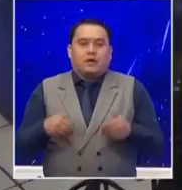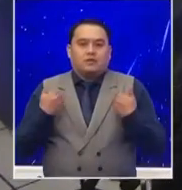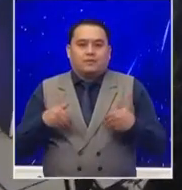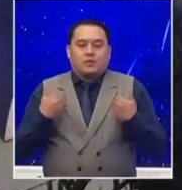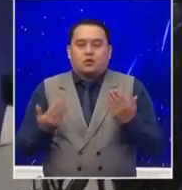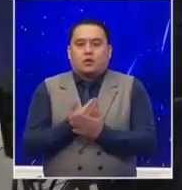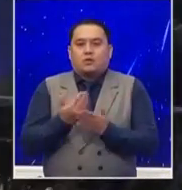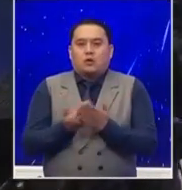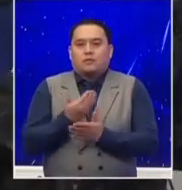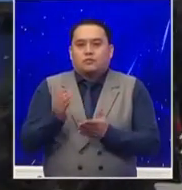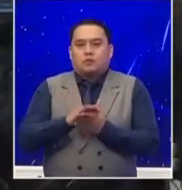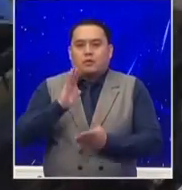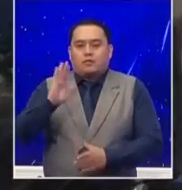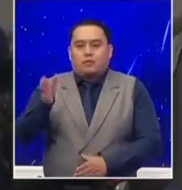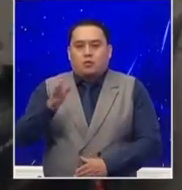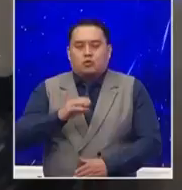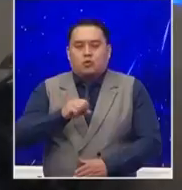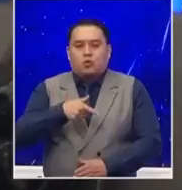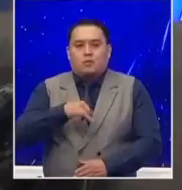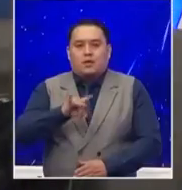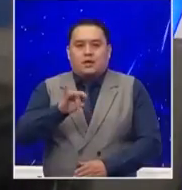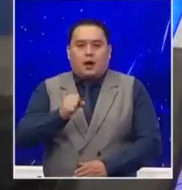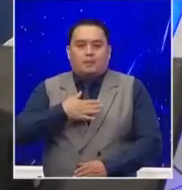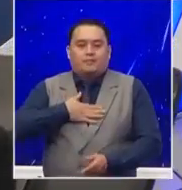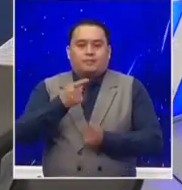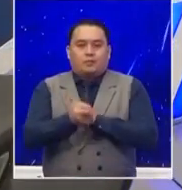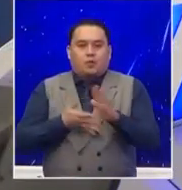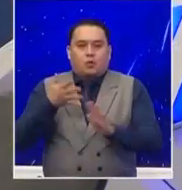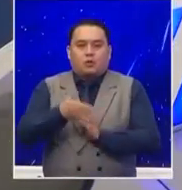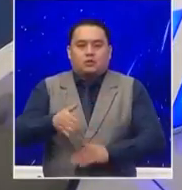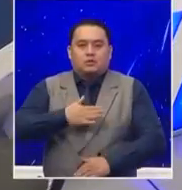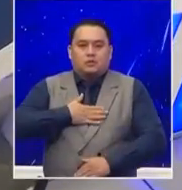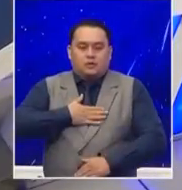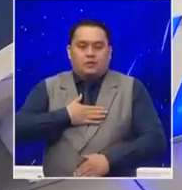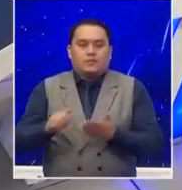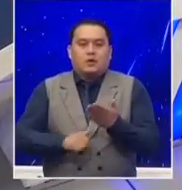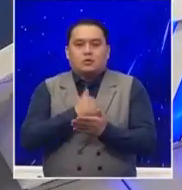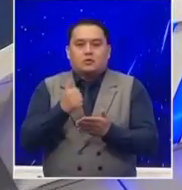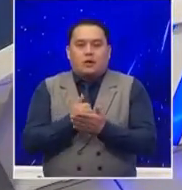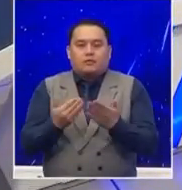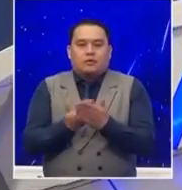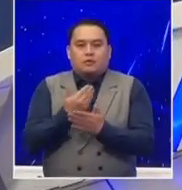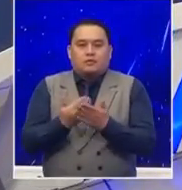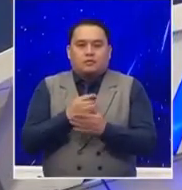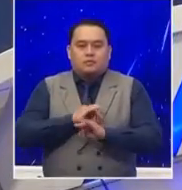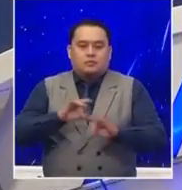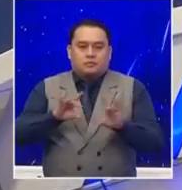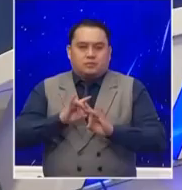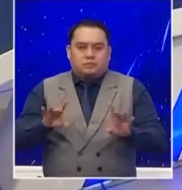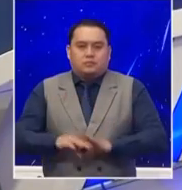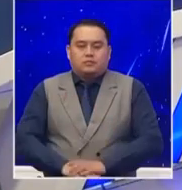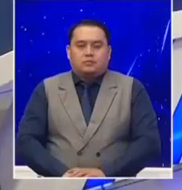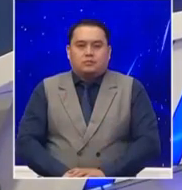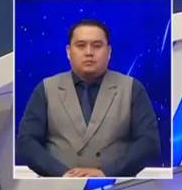Здравствуйте. В эфире телеканала ЖТСУ выпуск вечерних новостей. В студии Гульмира Тимиргалиева. Сурдоперевод обеспечивает Марат Жумабеков. И в начале